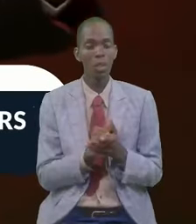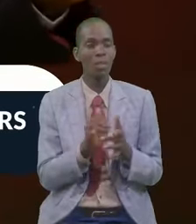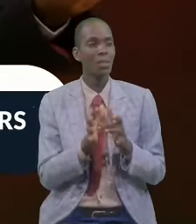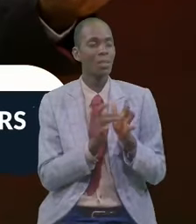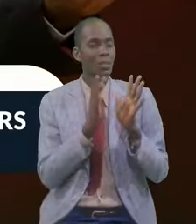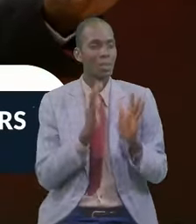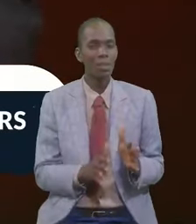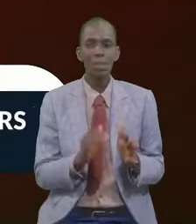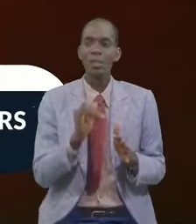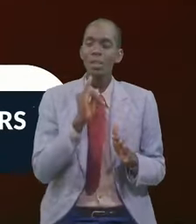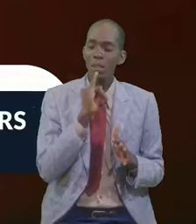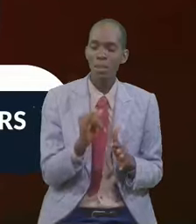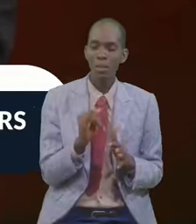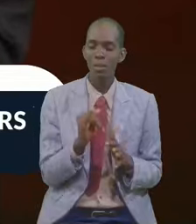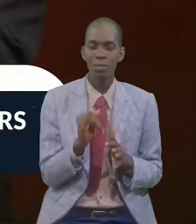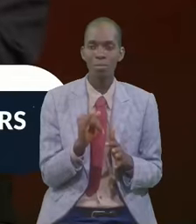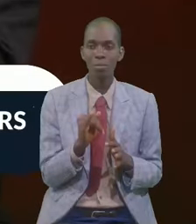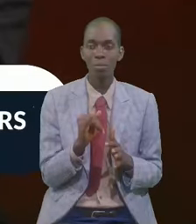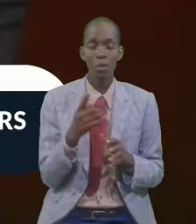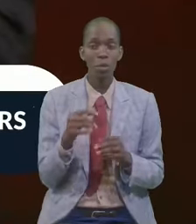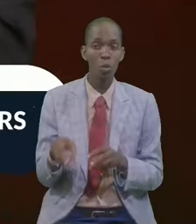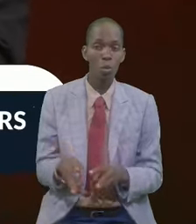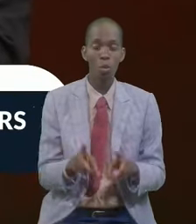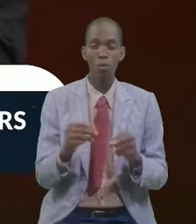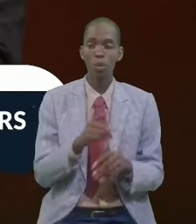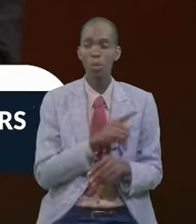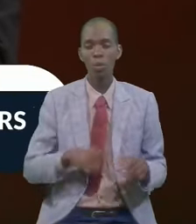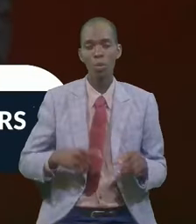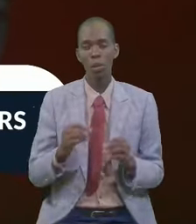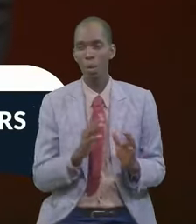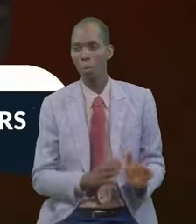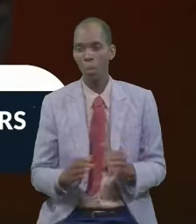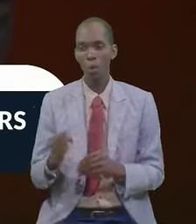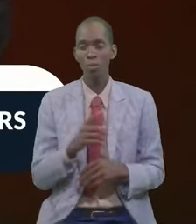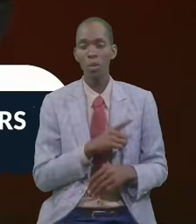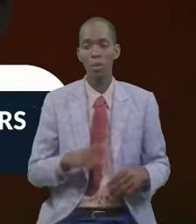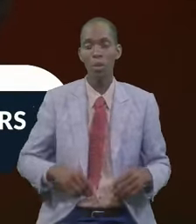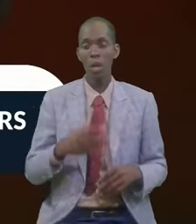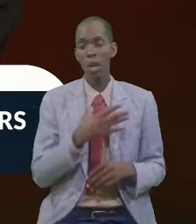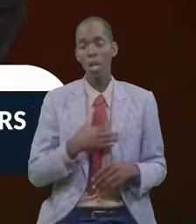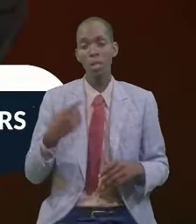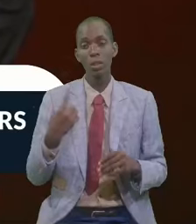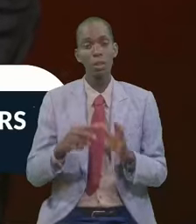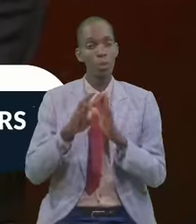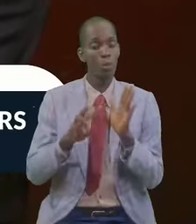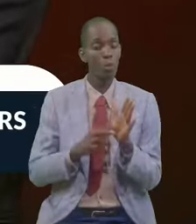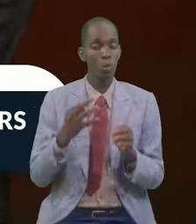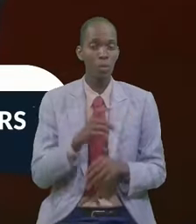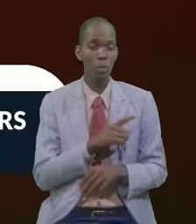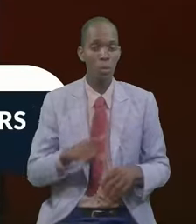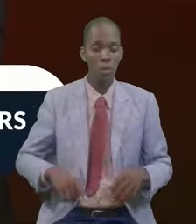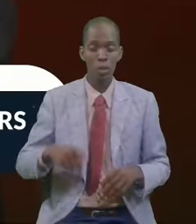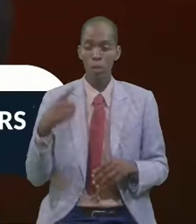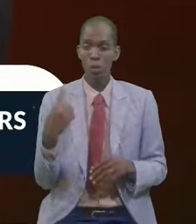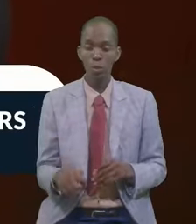appelé comme ce chemin ou cette voie. La voie du Seigneur, le projet du Seigneur, la volonté du Seigneur,